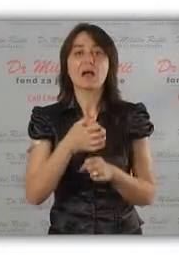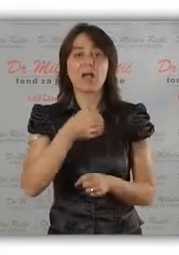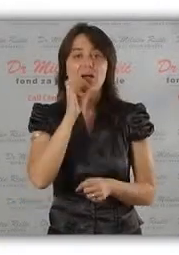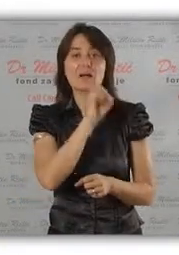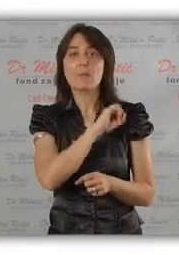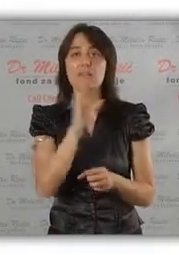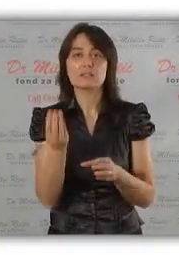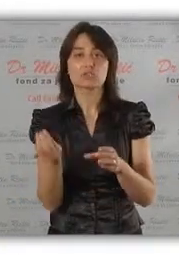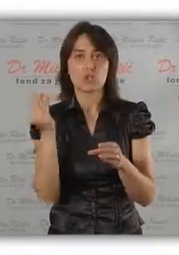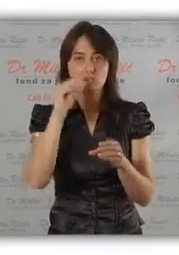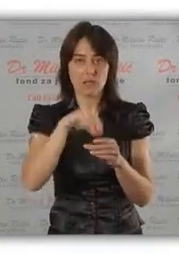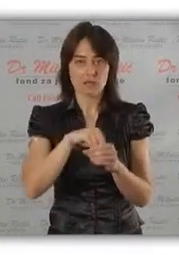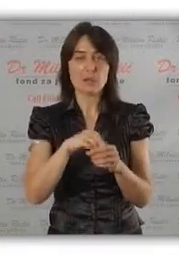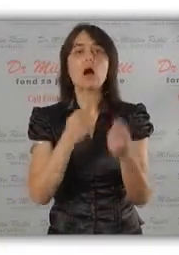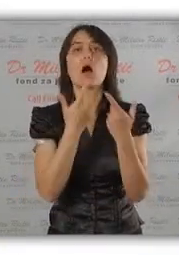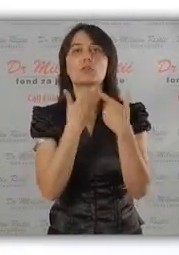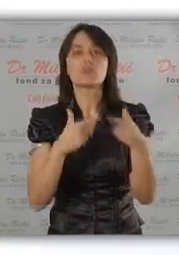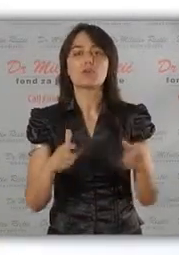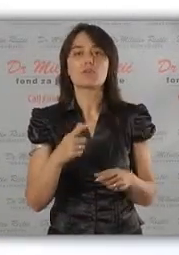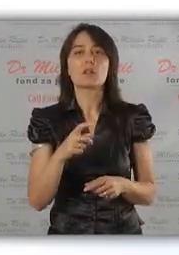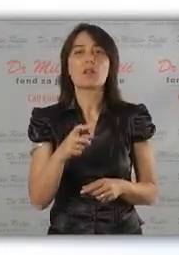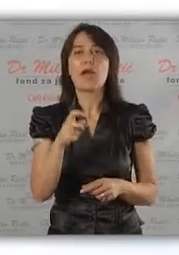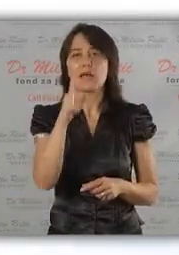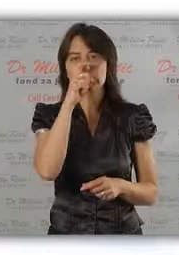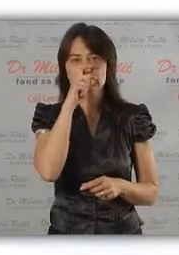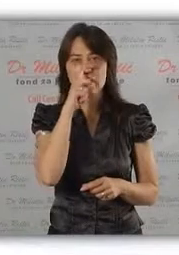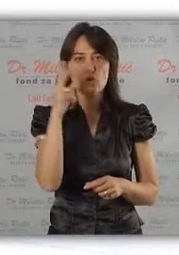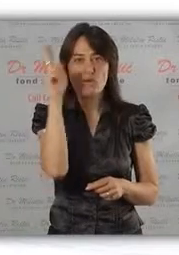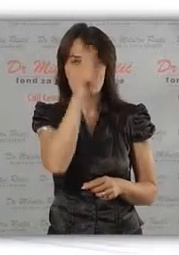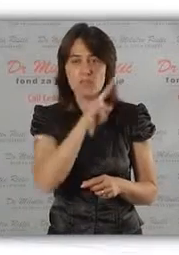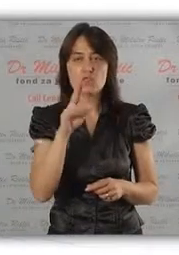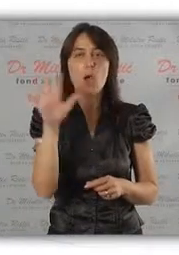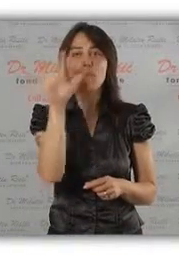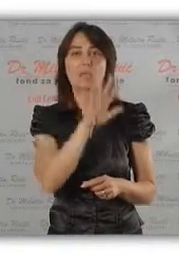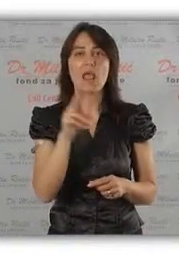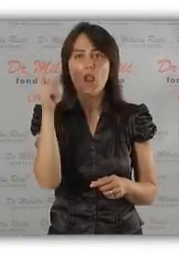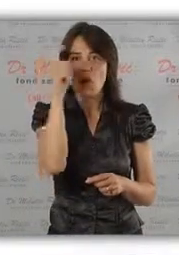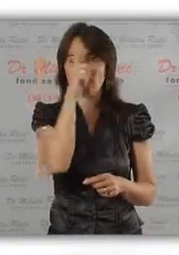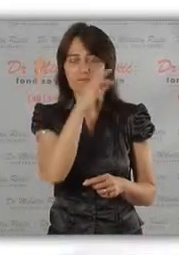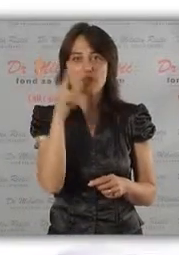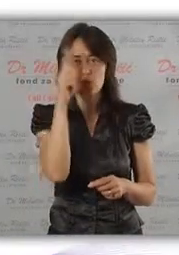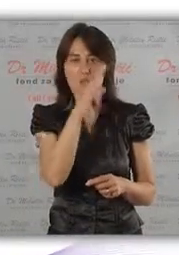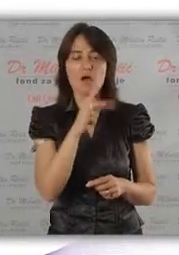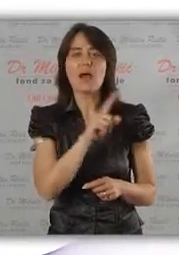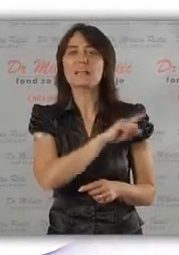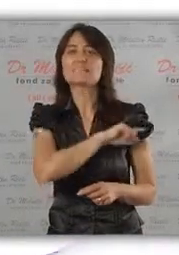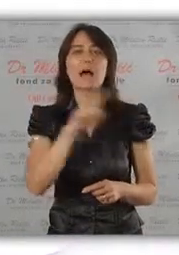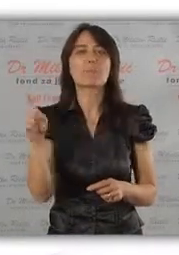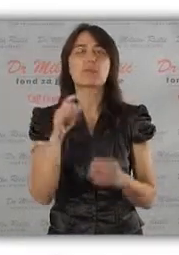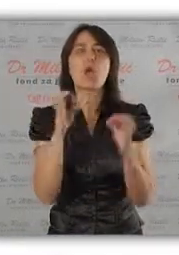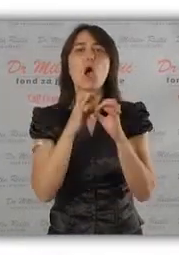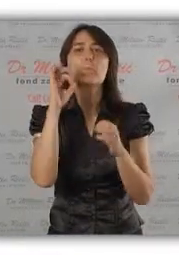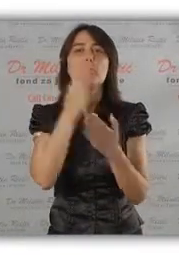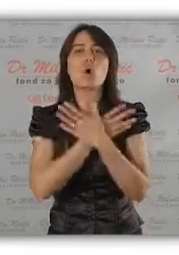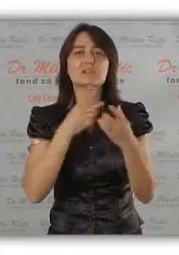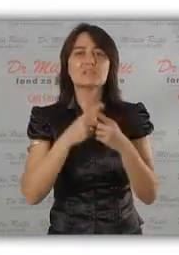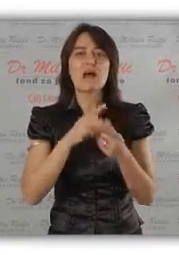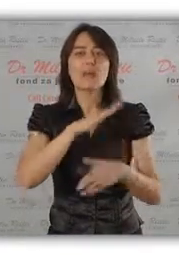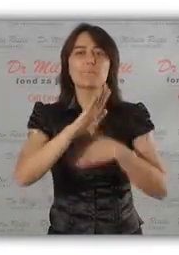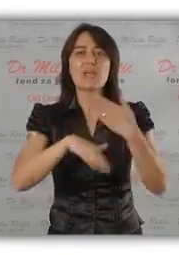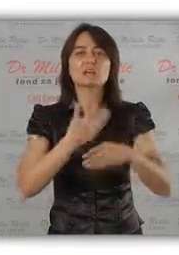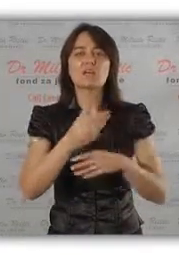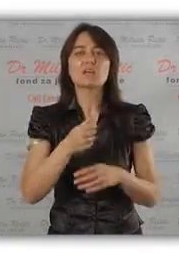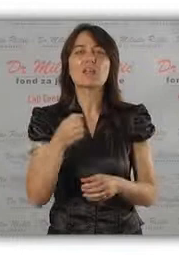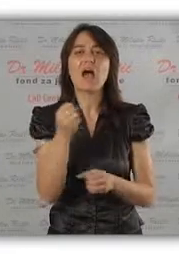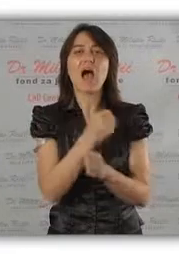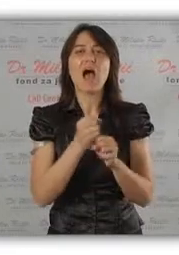domaći čaj, dozvoljena je kafa bez dodataka nekih, dozvoljeno je crno vino, belo vino, a zabranjeni su